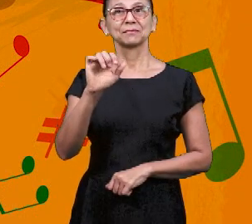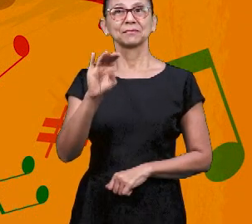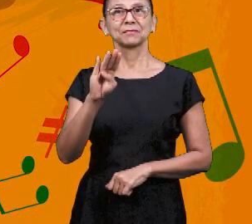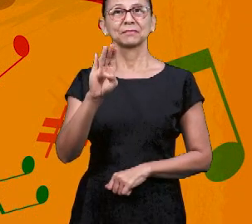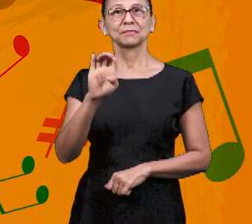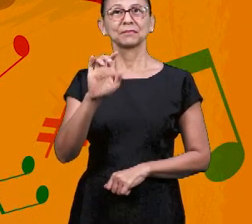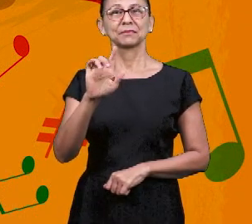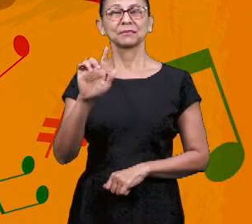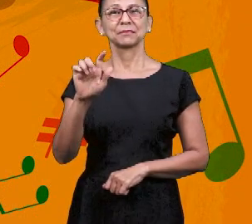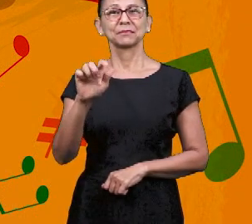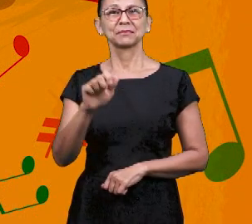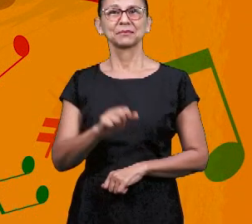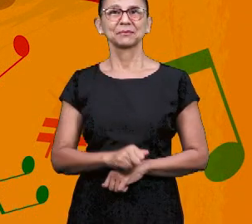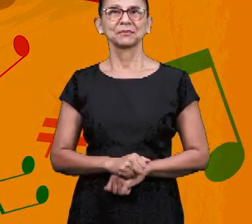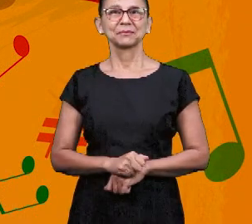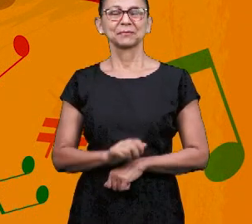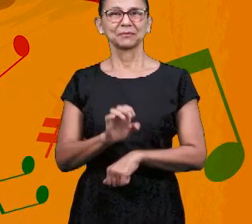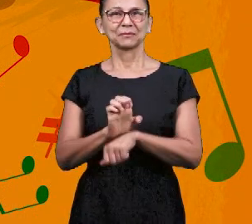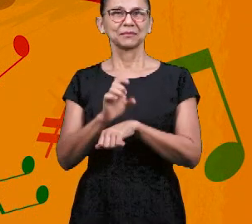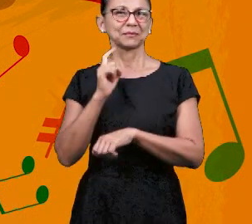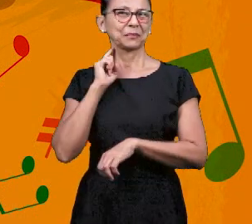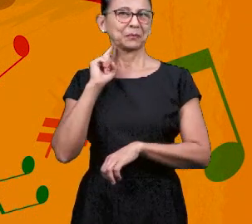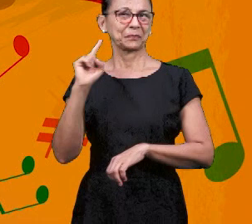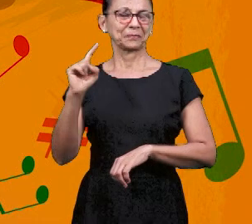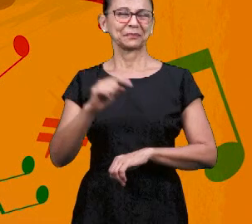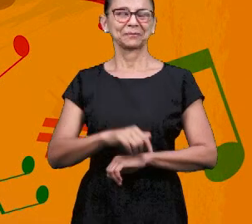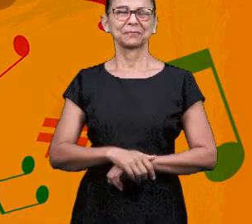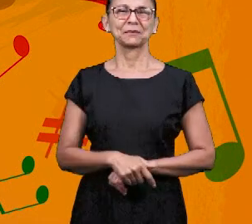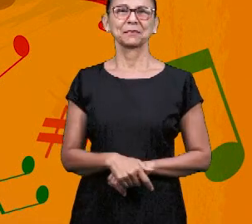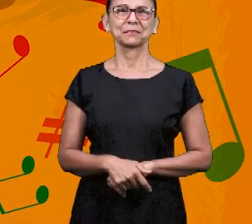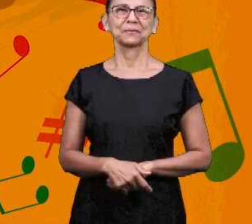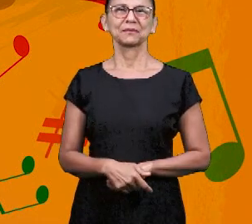La petite Isabela de Cataguases, Minas Gerais.